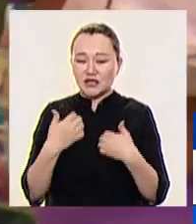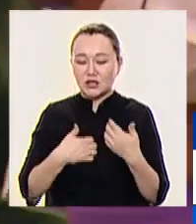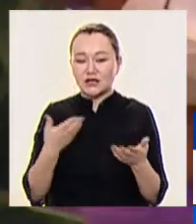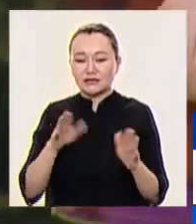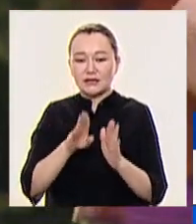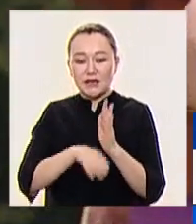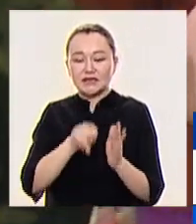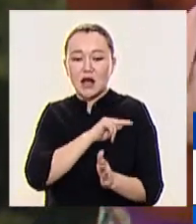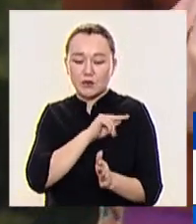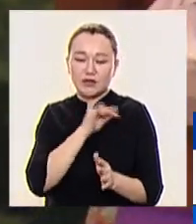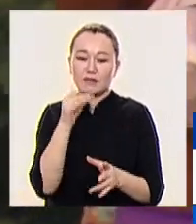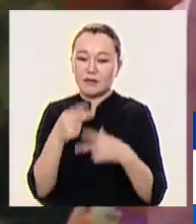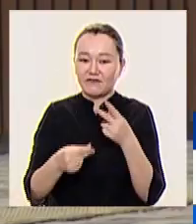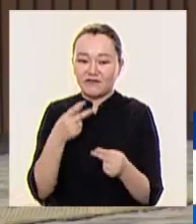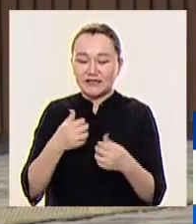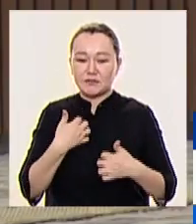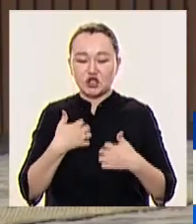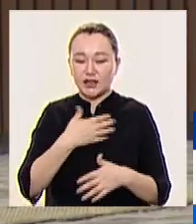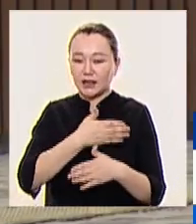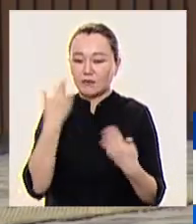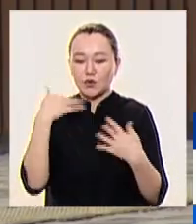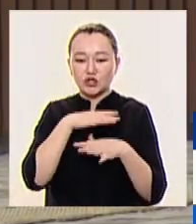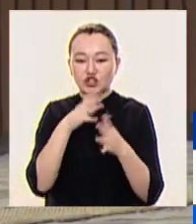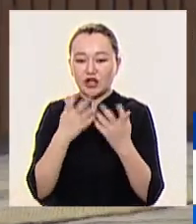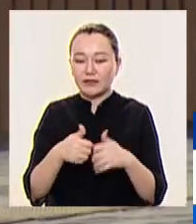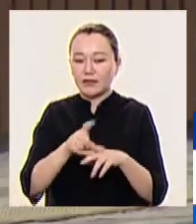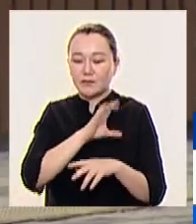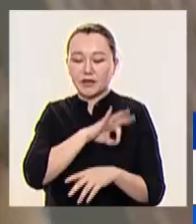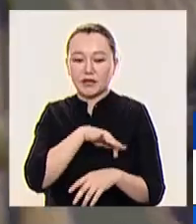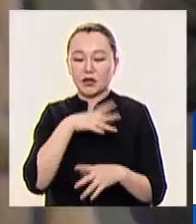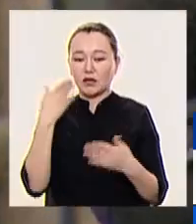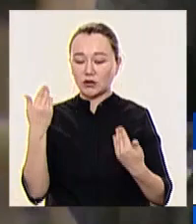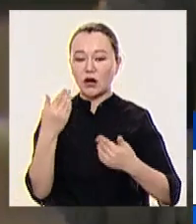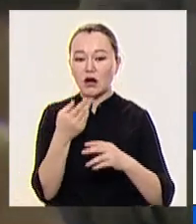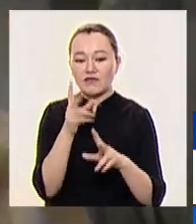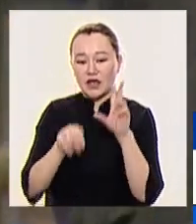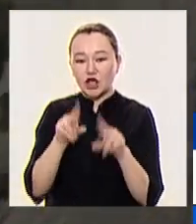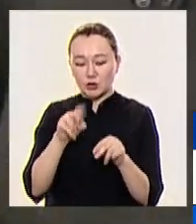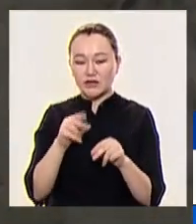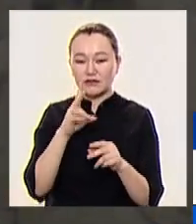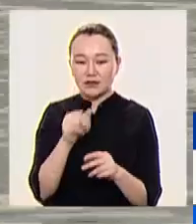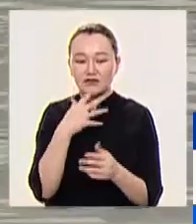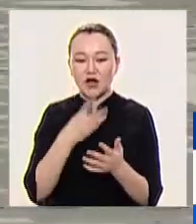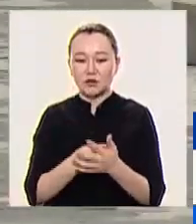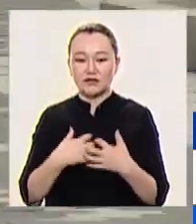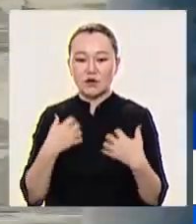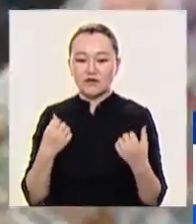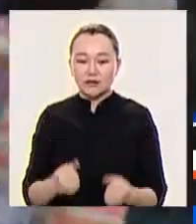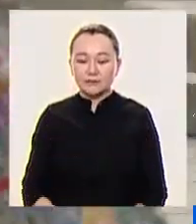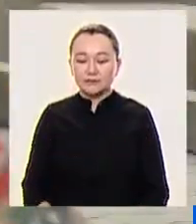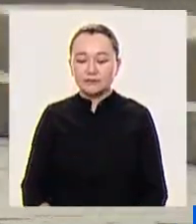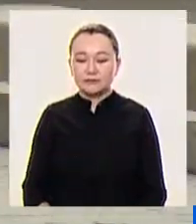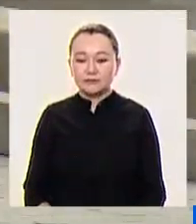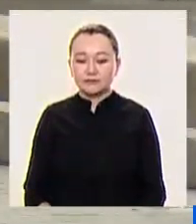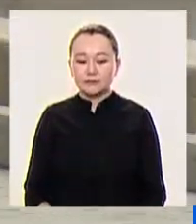без работы, но и прививаться не спешат. Многие считают, что им это не пригодится, так как надеются на свое здоровье.